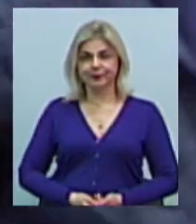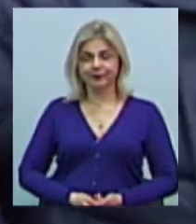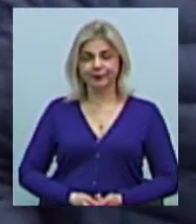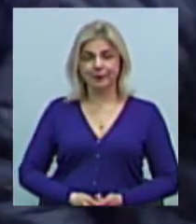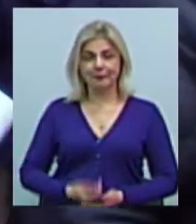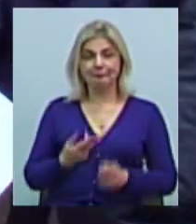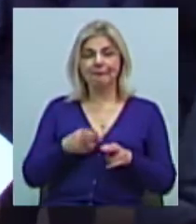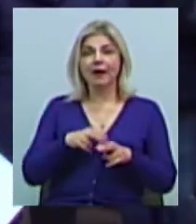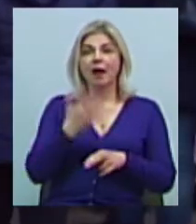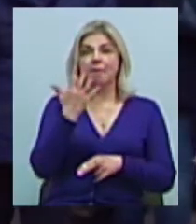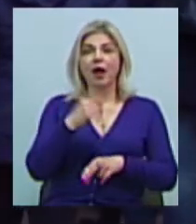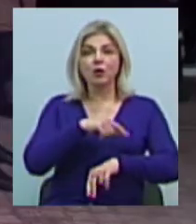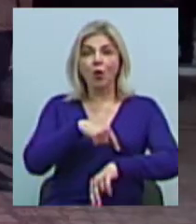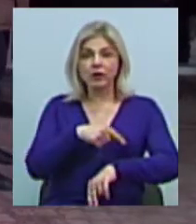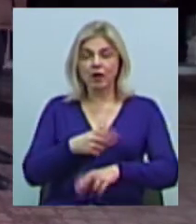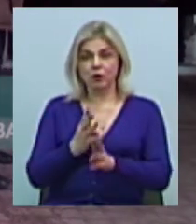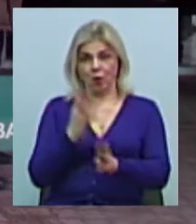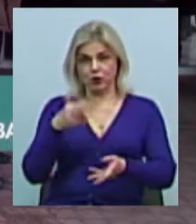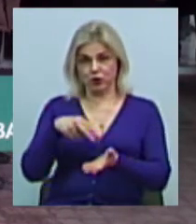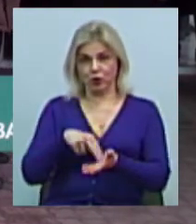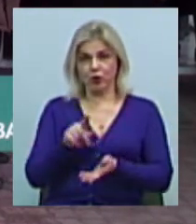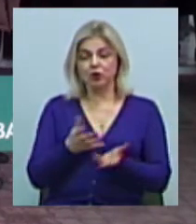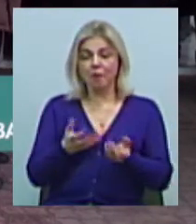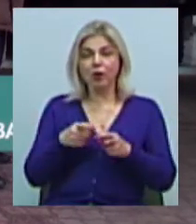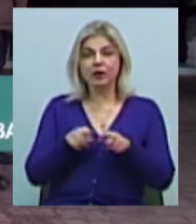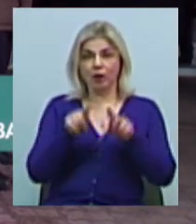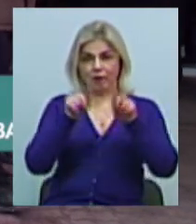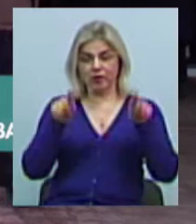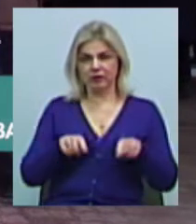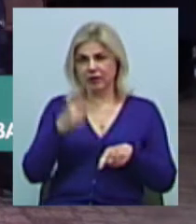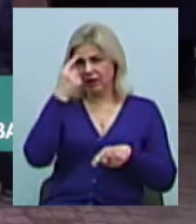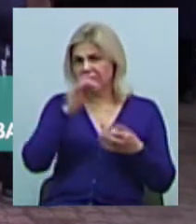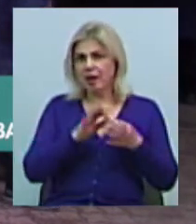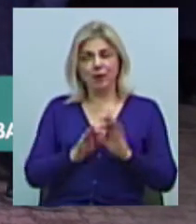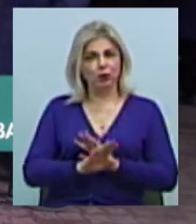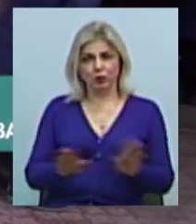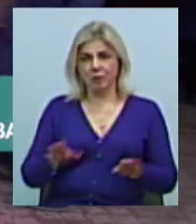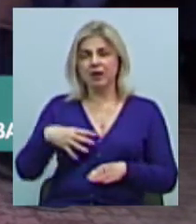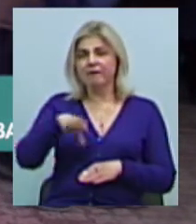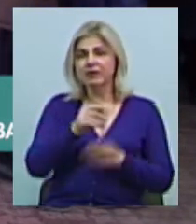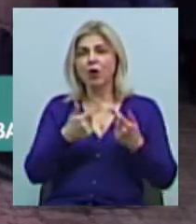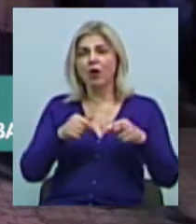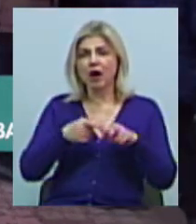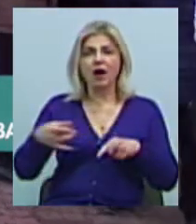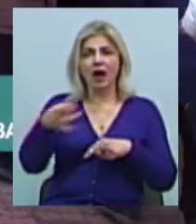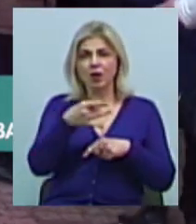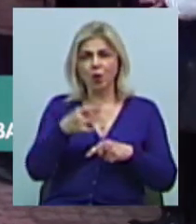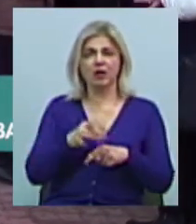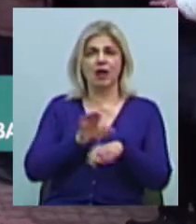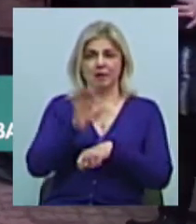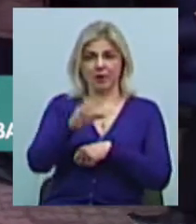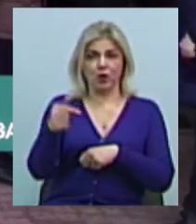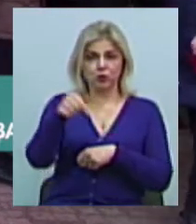Це 5 годин треба було в черзі стояти, щоб отримати рахунок. Не придумано. Всі організації з усіх районів зігнали ось сюди, і